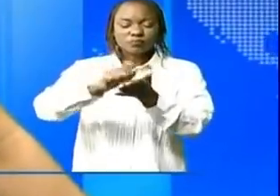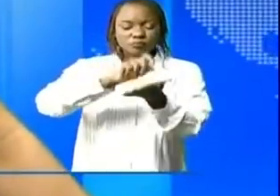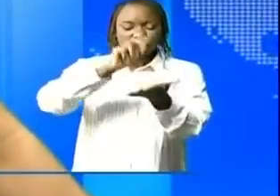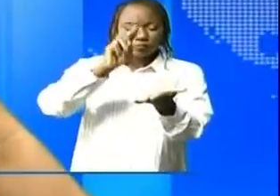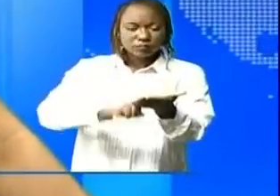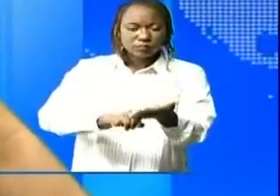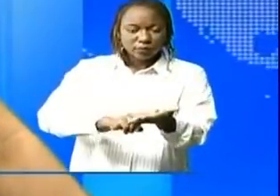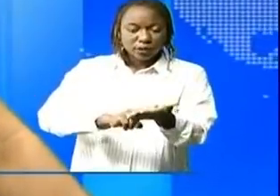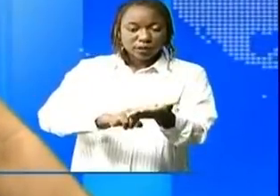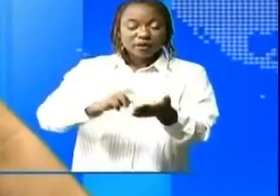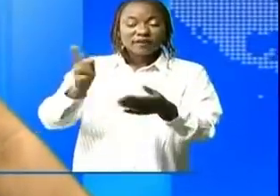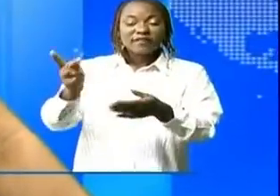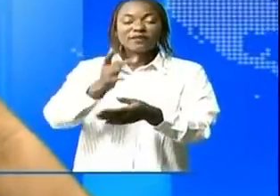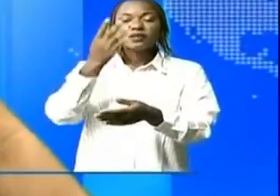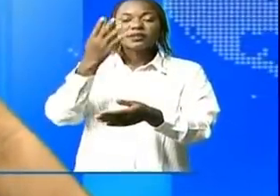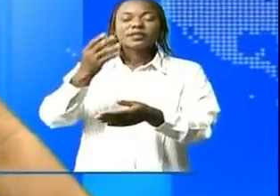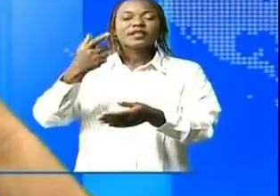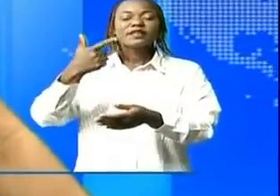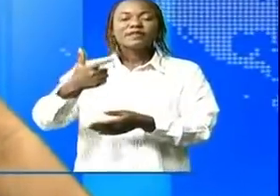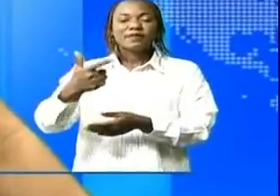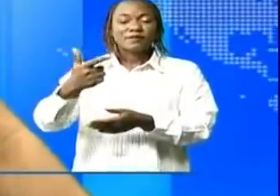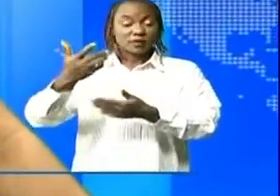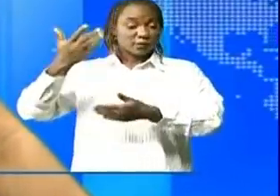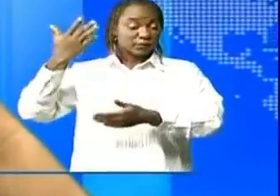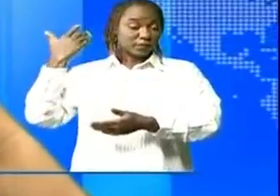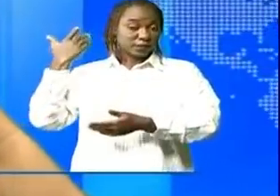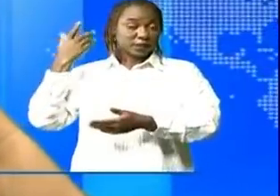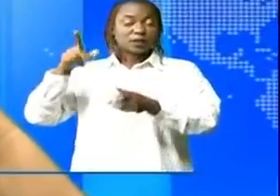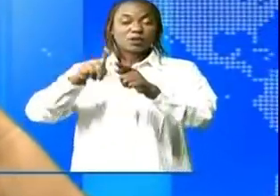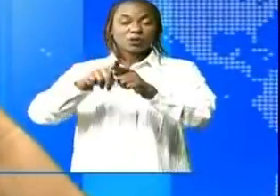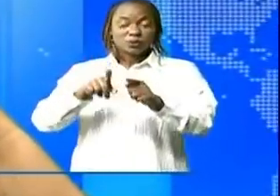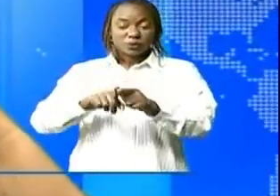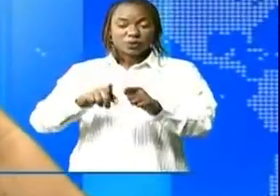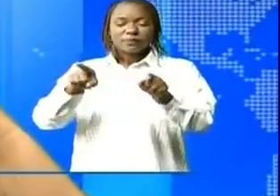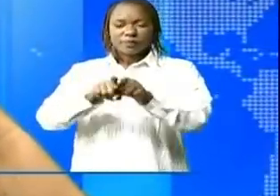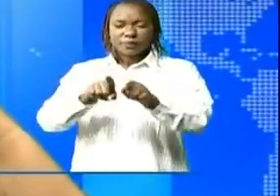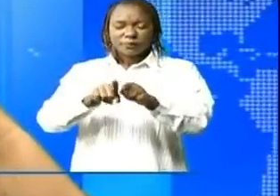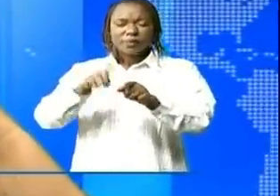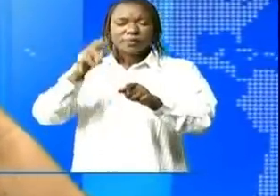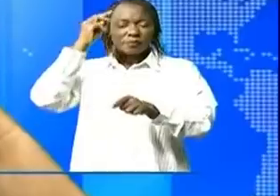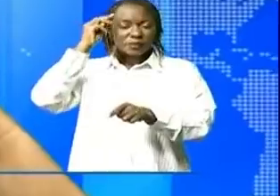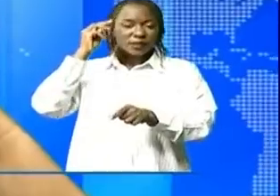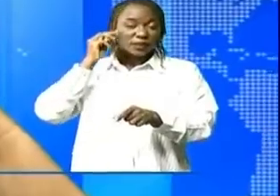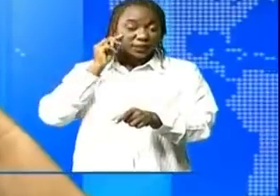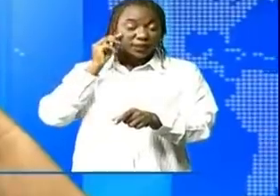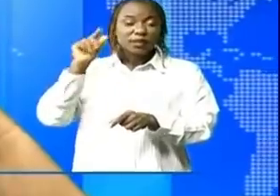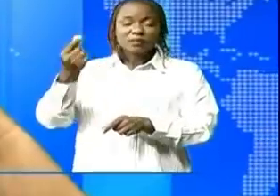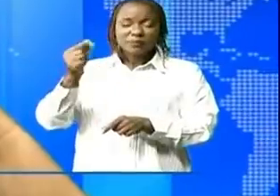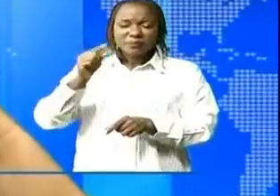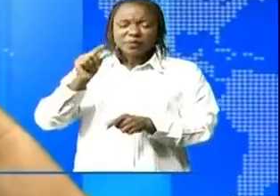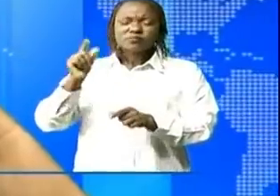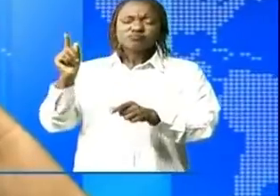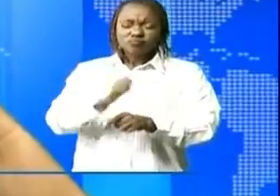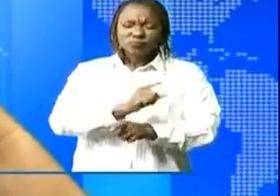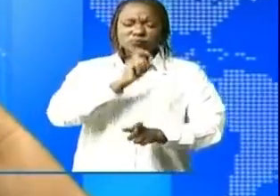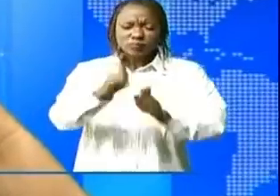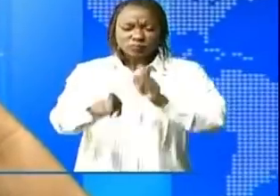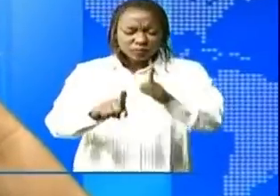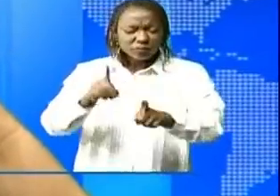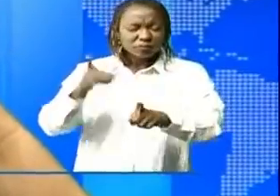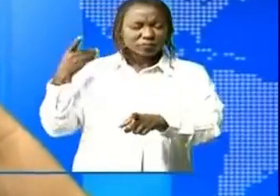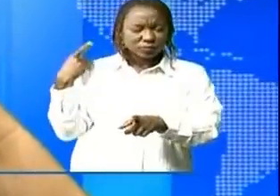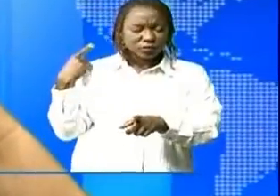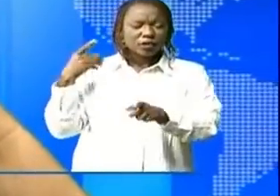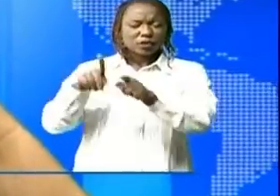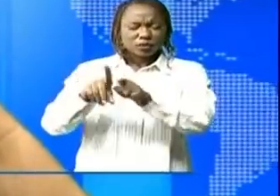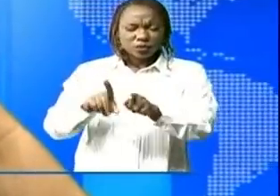ordonnances signées le 25 février dernier. Au cours de cette même plénière, la ministre des Mines était venue répondre aux préoccupations